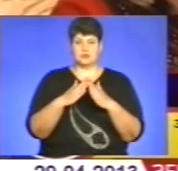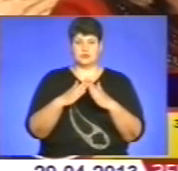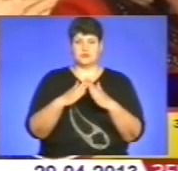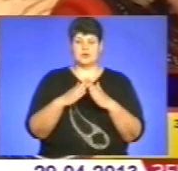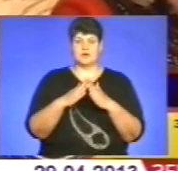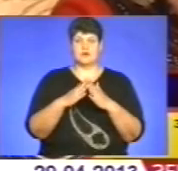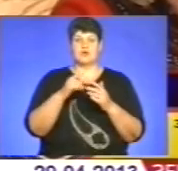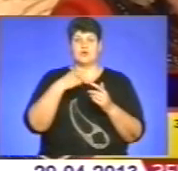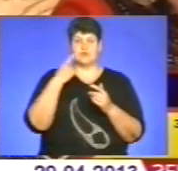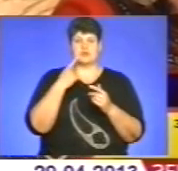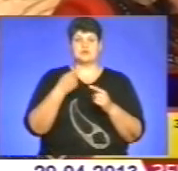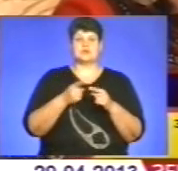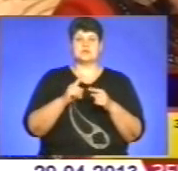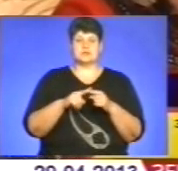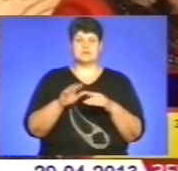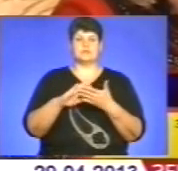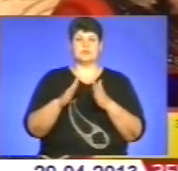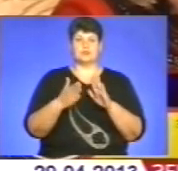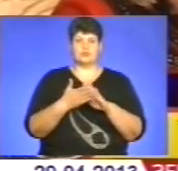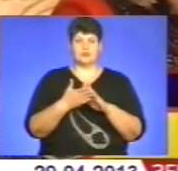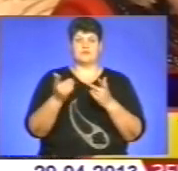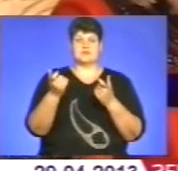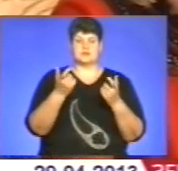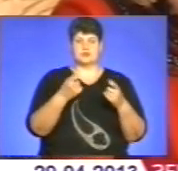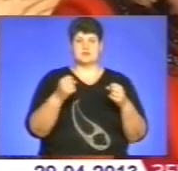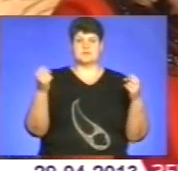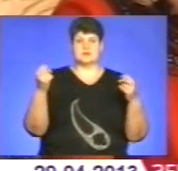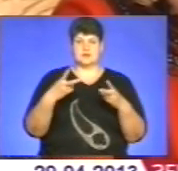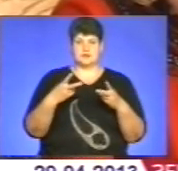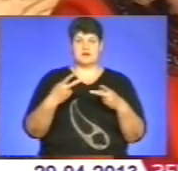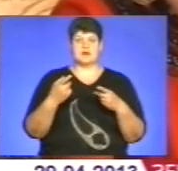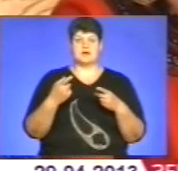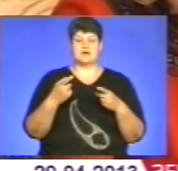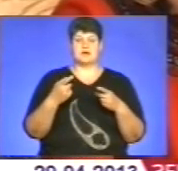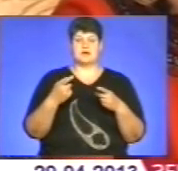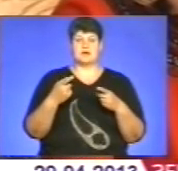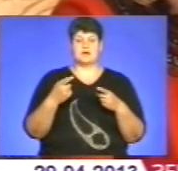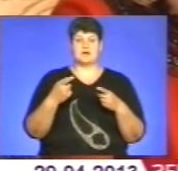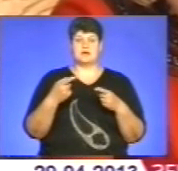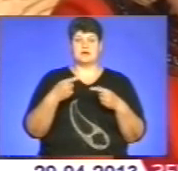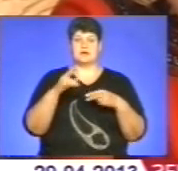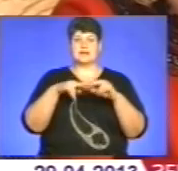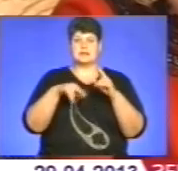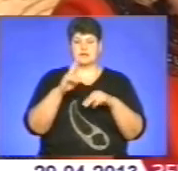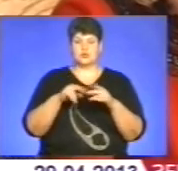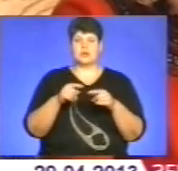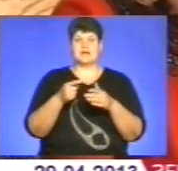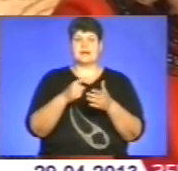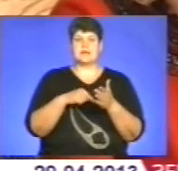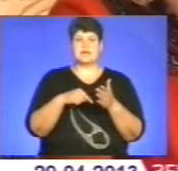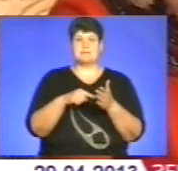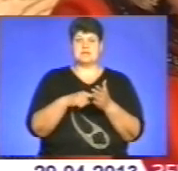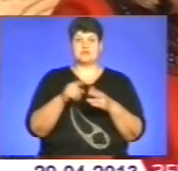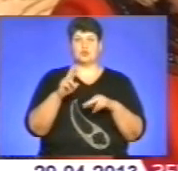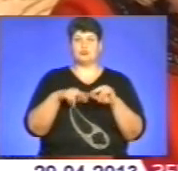Вказані містобудівні умови із залученням фахівців управління архітектури та містобудування обласної адміністрації